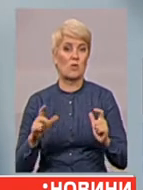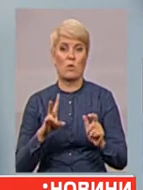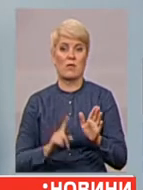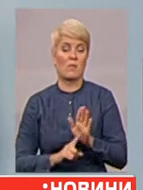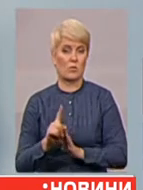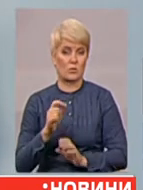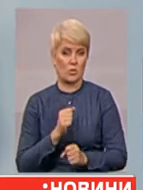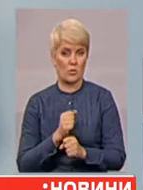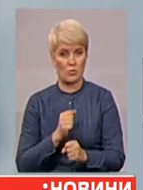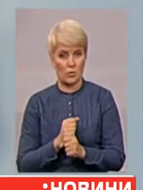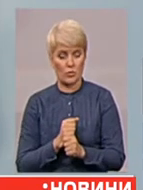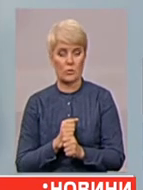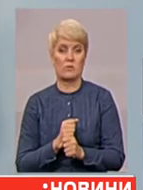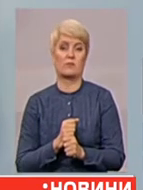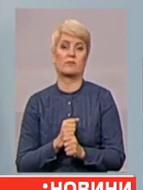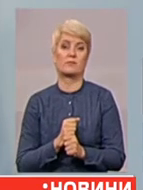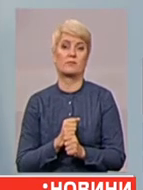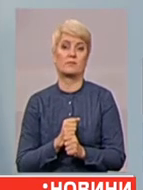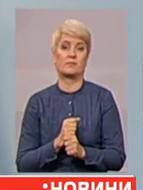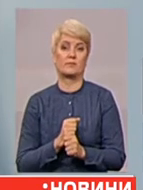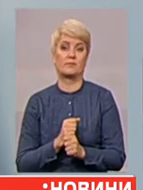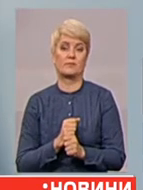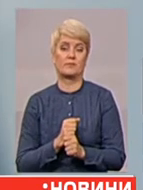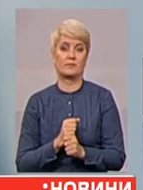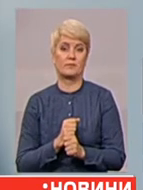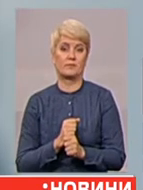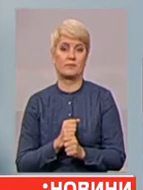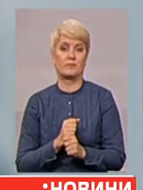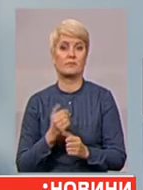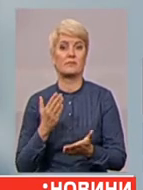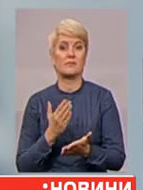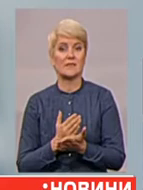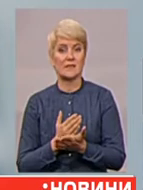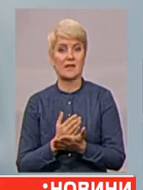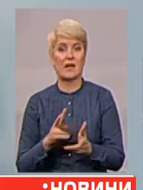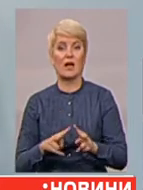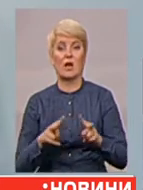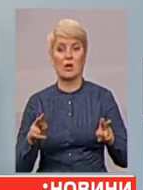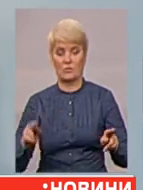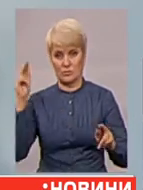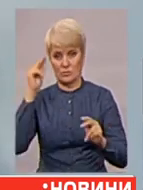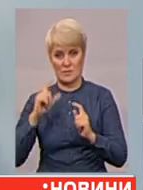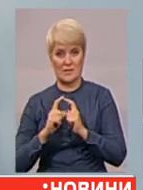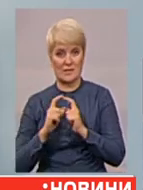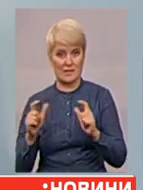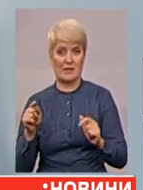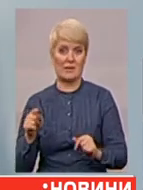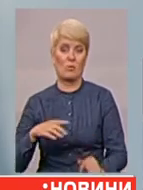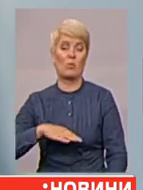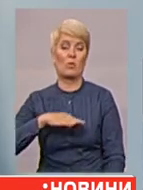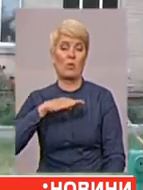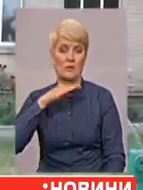тому повністю поряд зі село Кліщенці є аналогічний навчальний заклад, в якому